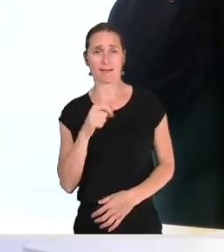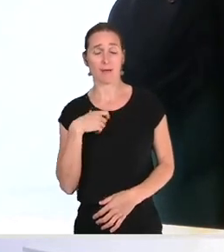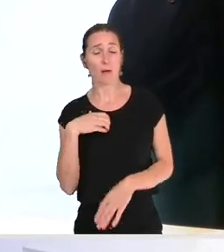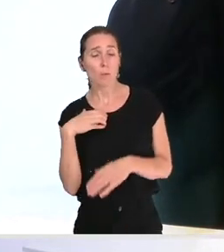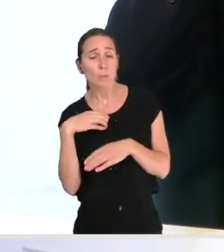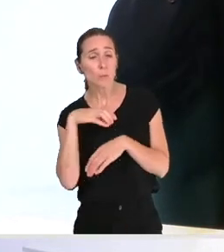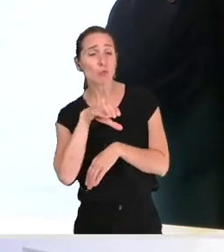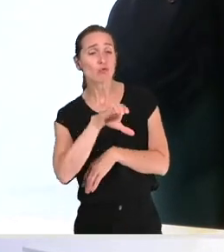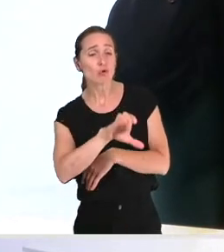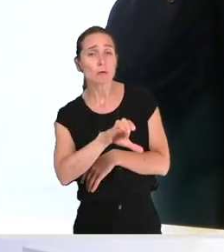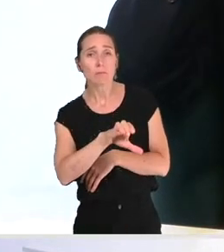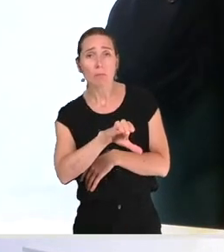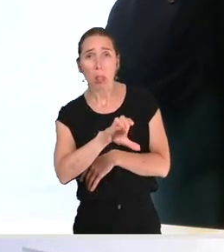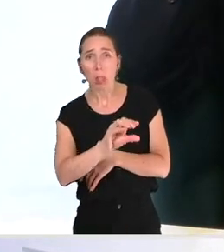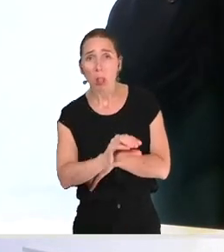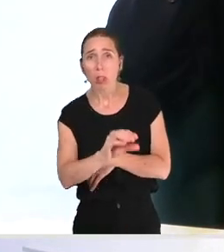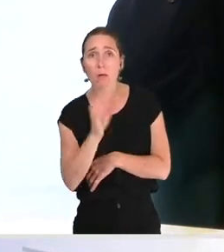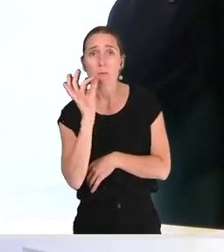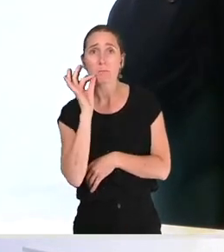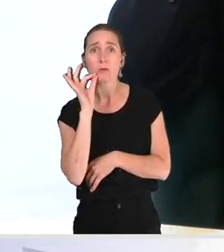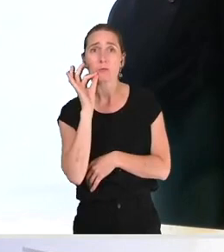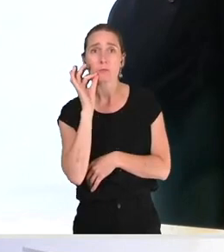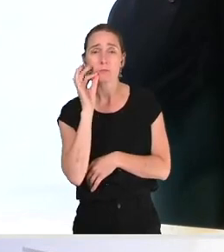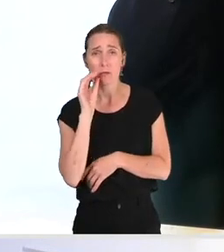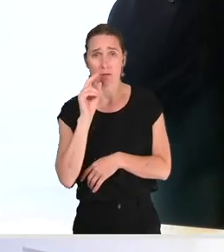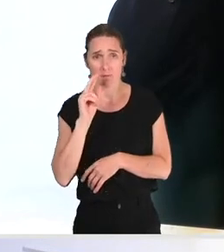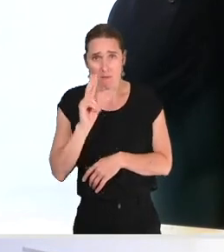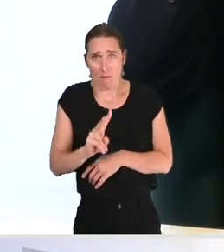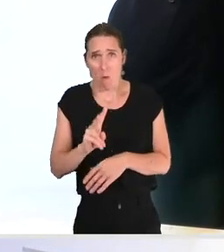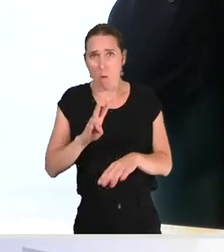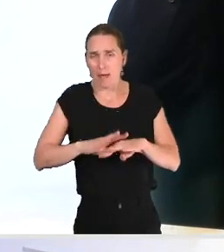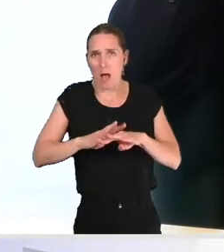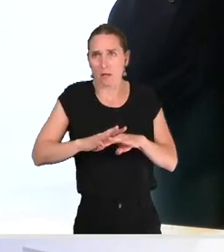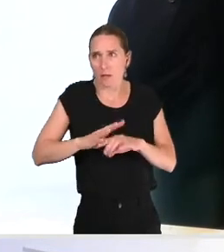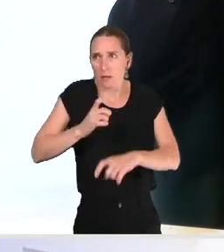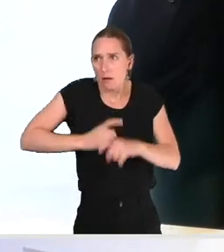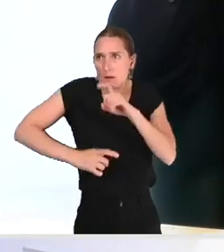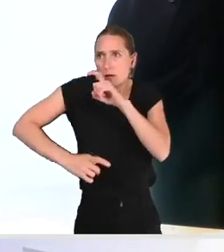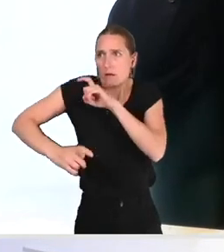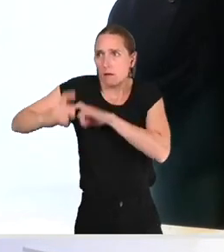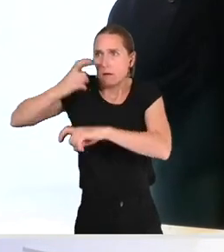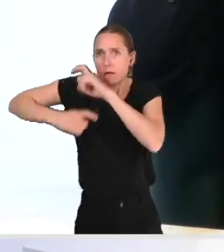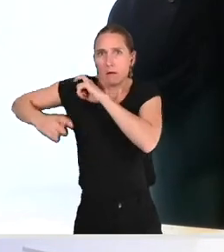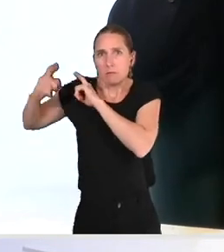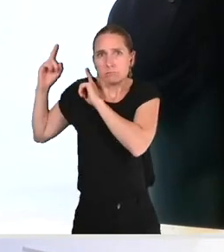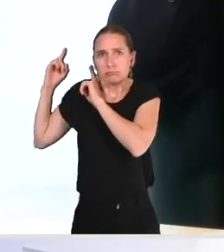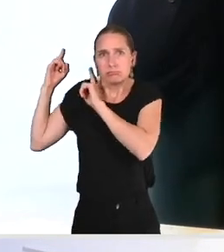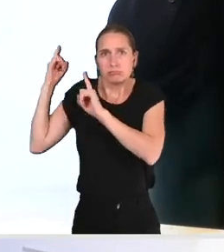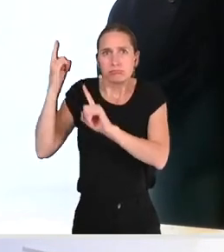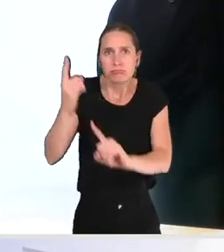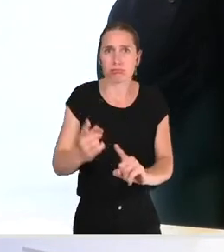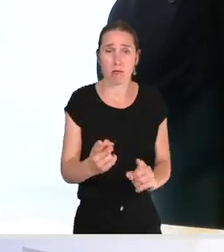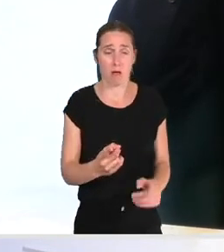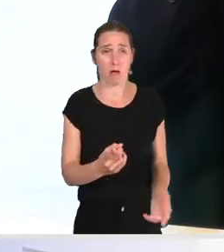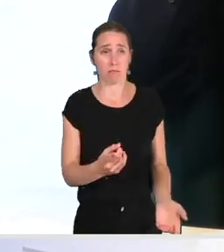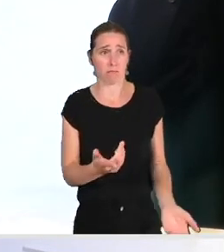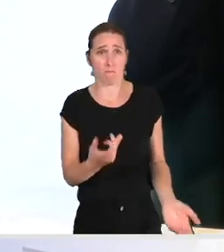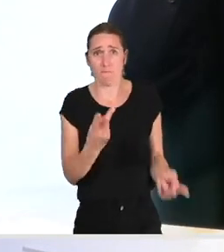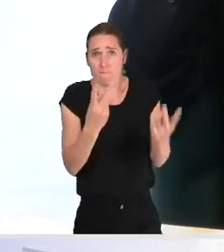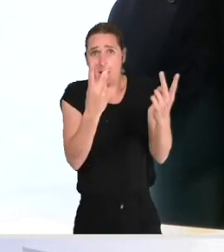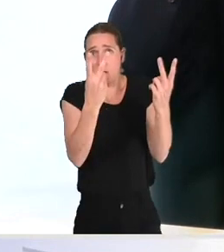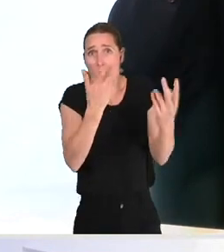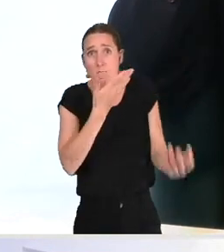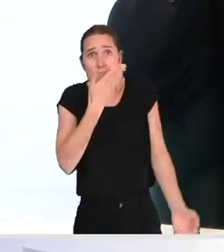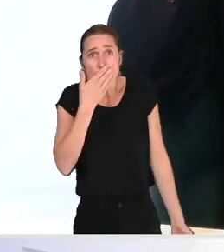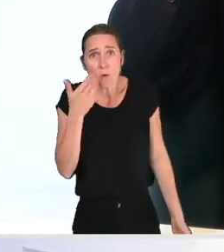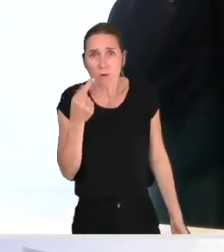au regard de ce quartier qui était historique et qui méritait beaucoup plus que ce que vous nous proposez ce soir. C'était également l'occasion